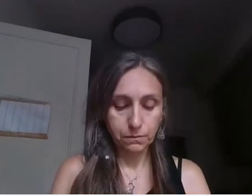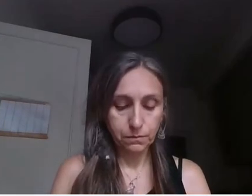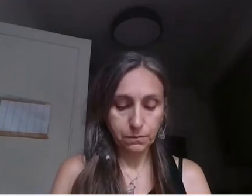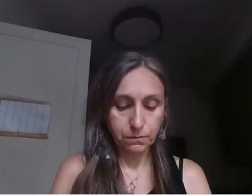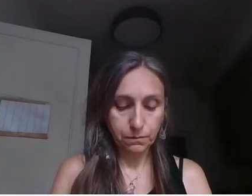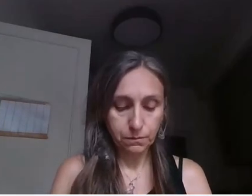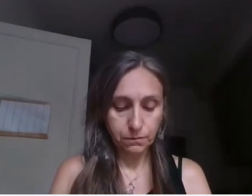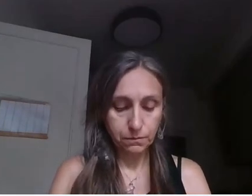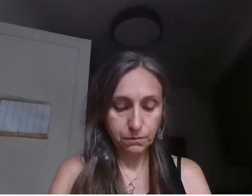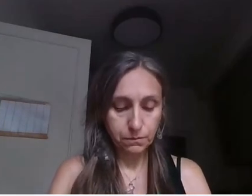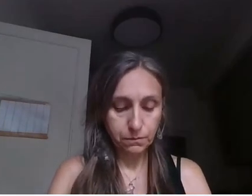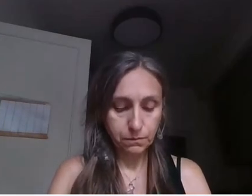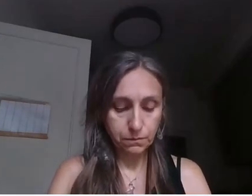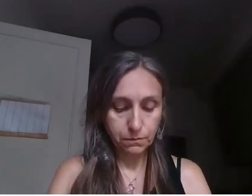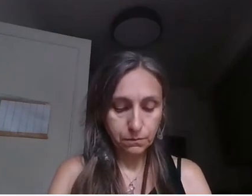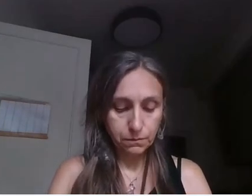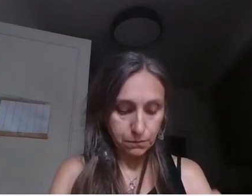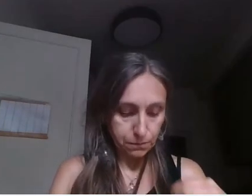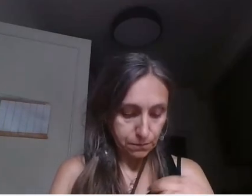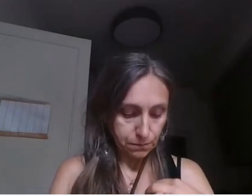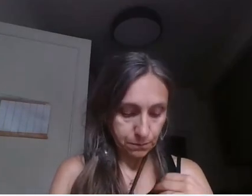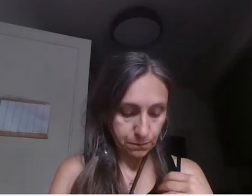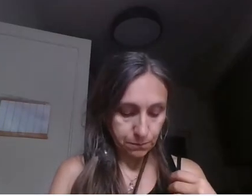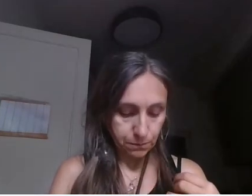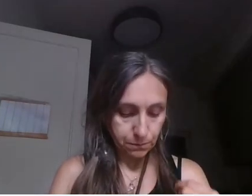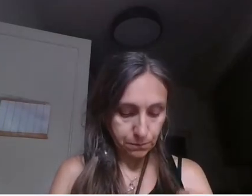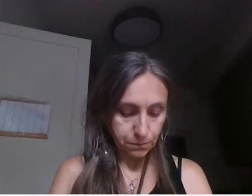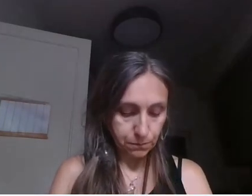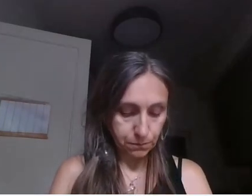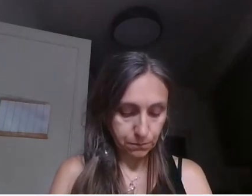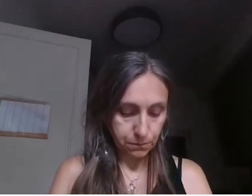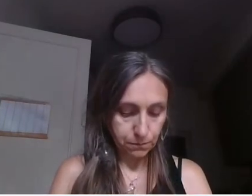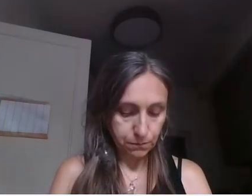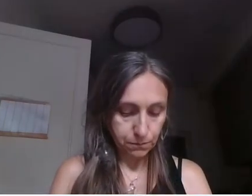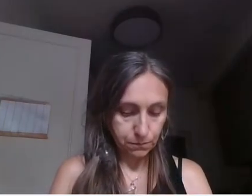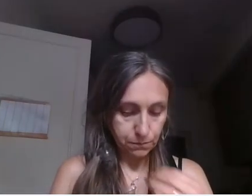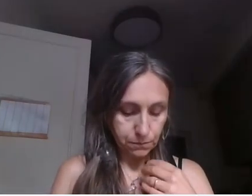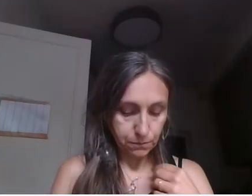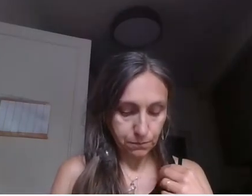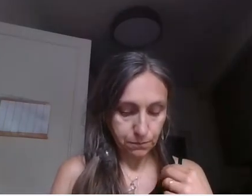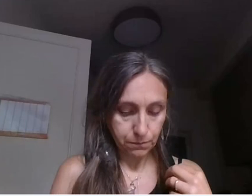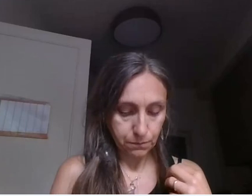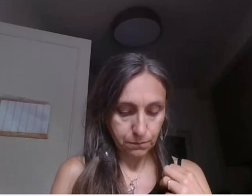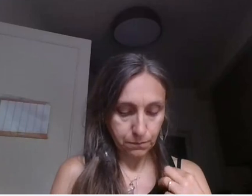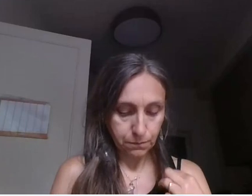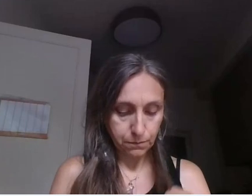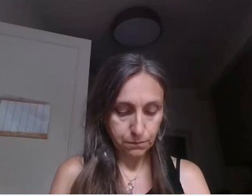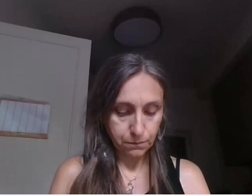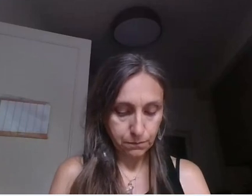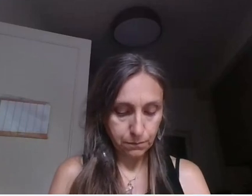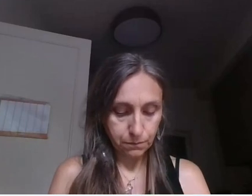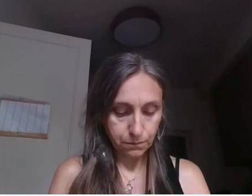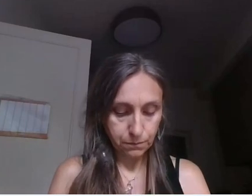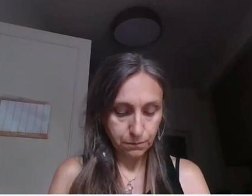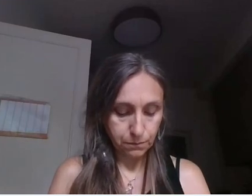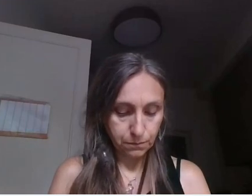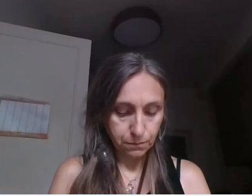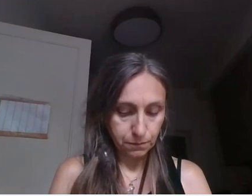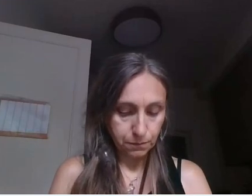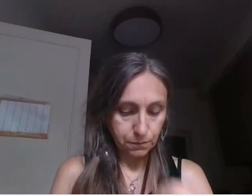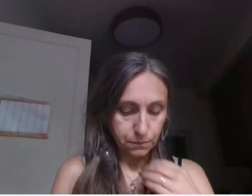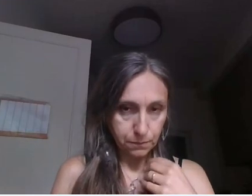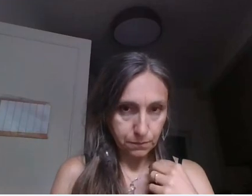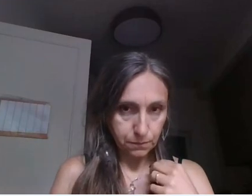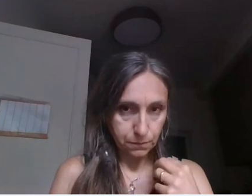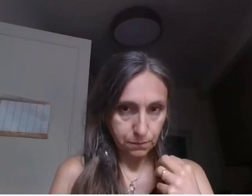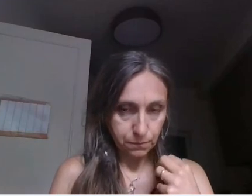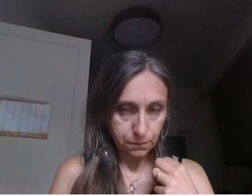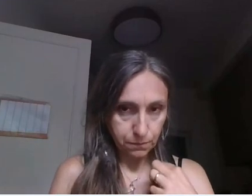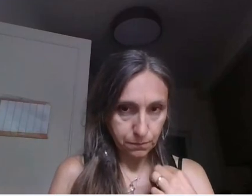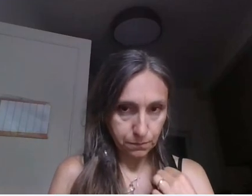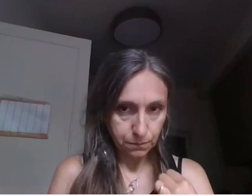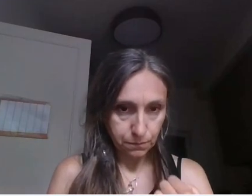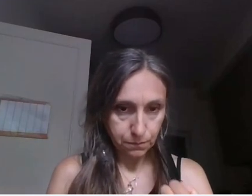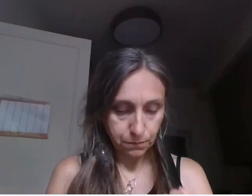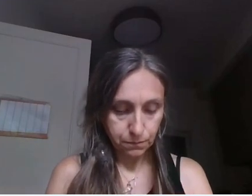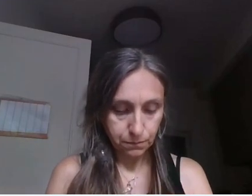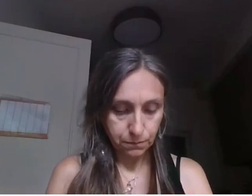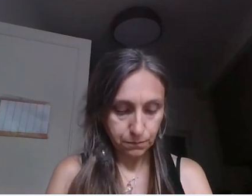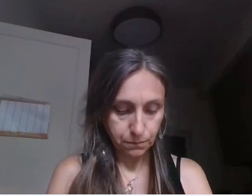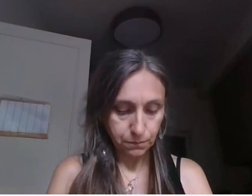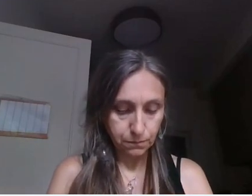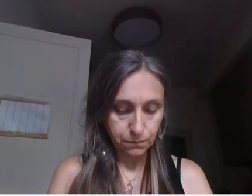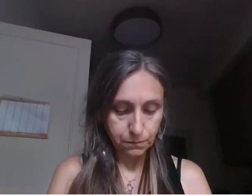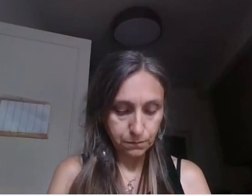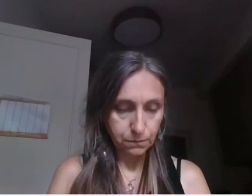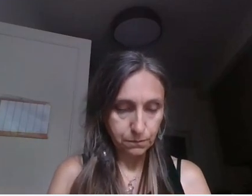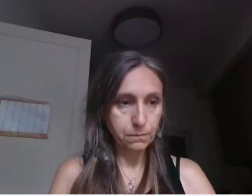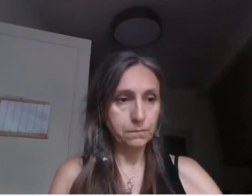sta sollevando all'interno della comunità di QGIS. Ci sono degli sviluppatori che dicono: ma io insomma devo arrivare